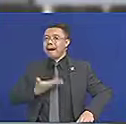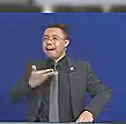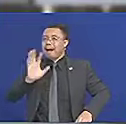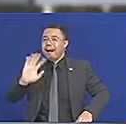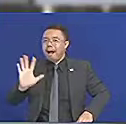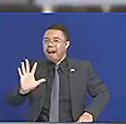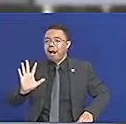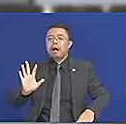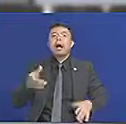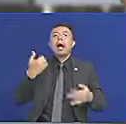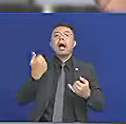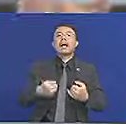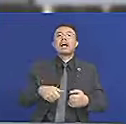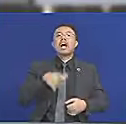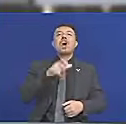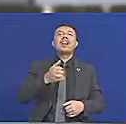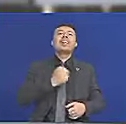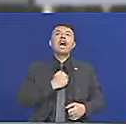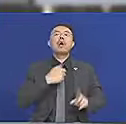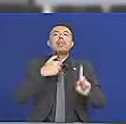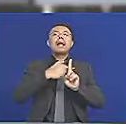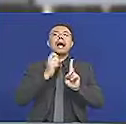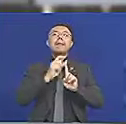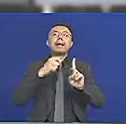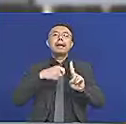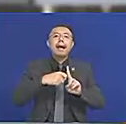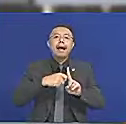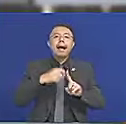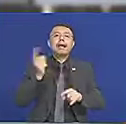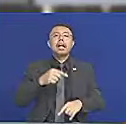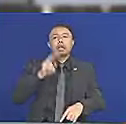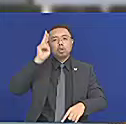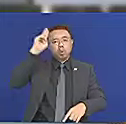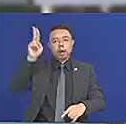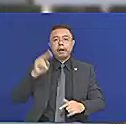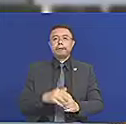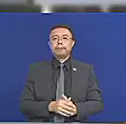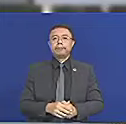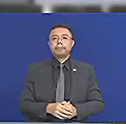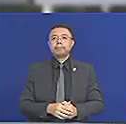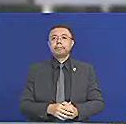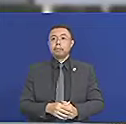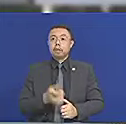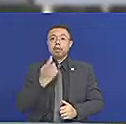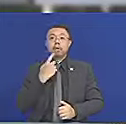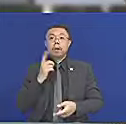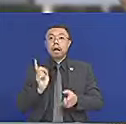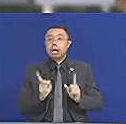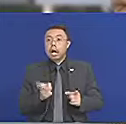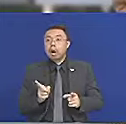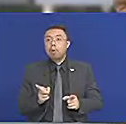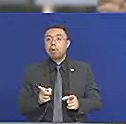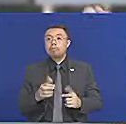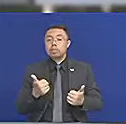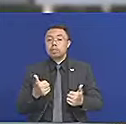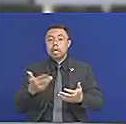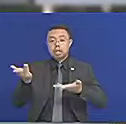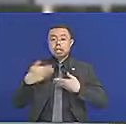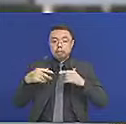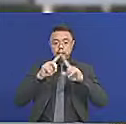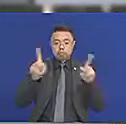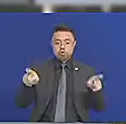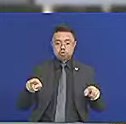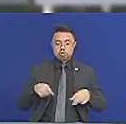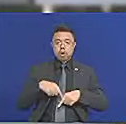orang itu lebih takut KPK daripada Tuhan. Coba kalau dapat surat